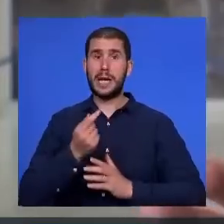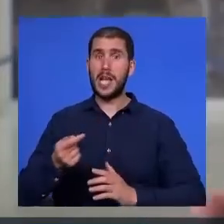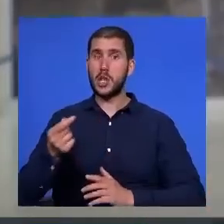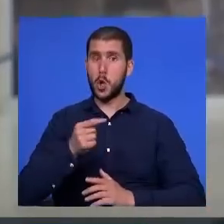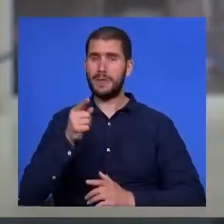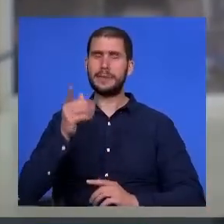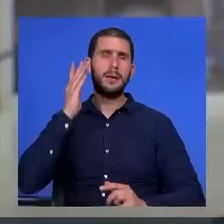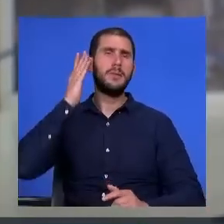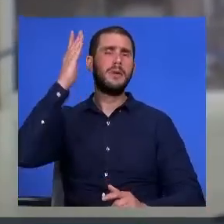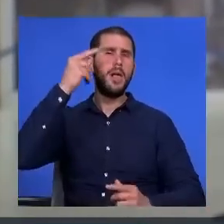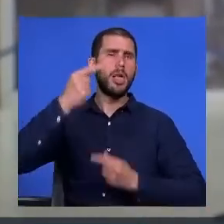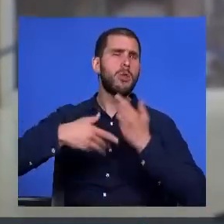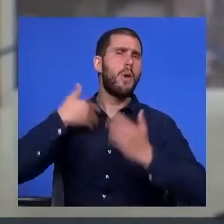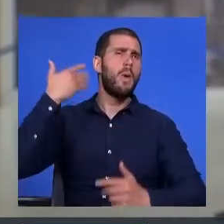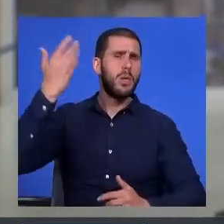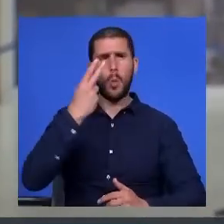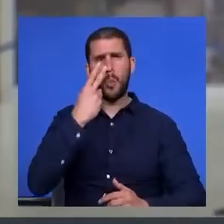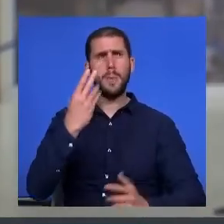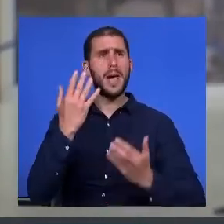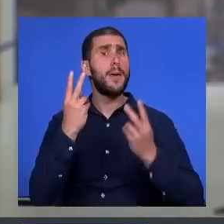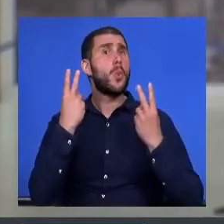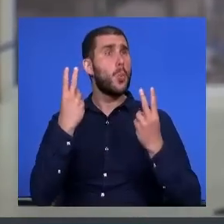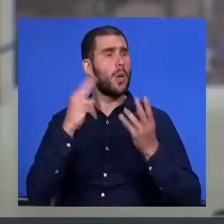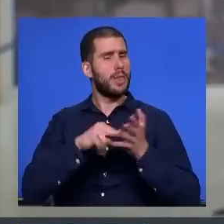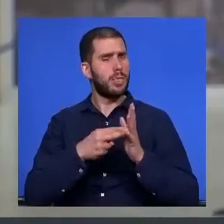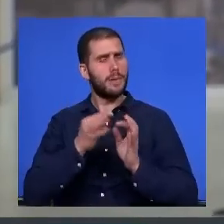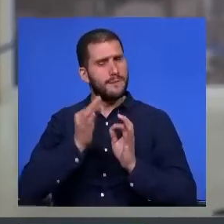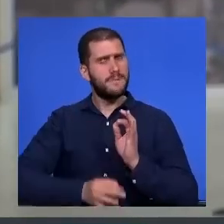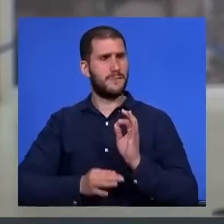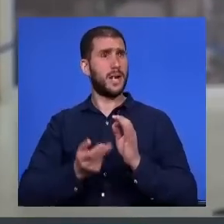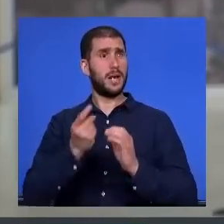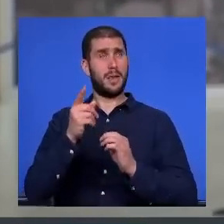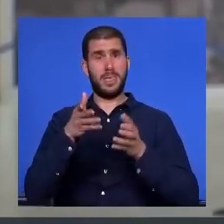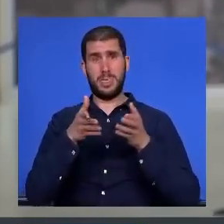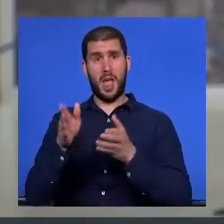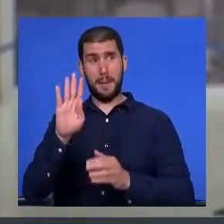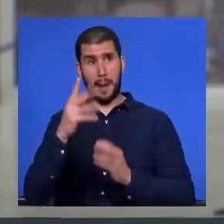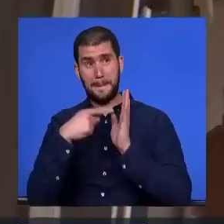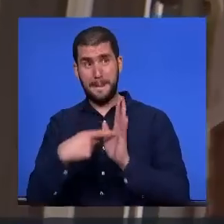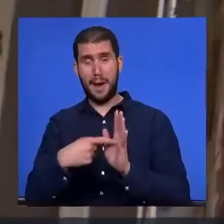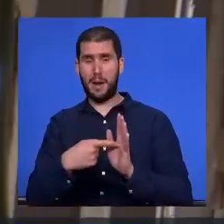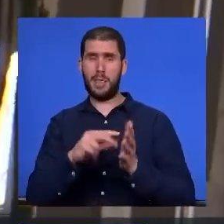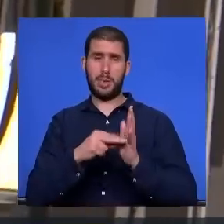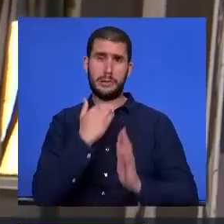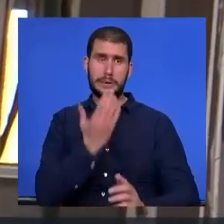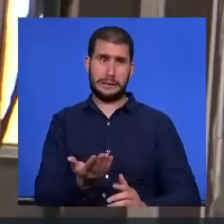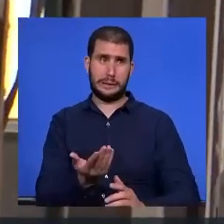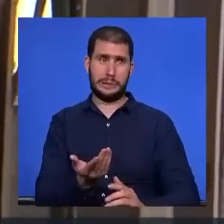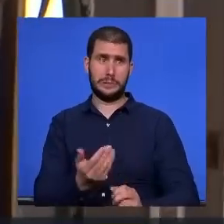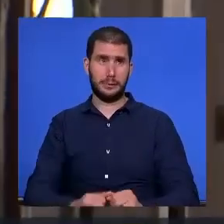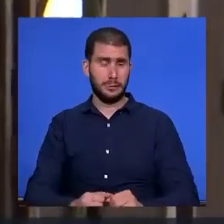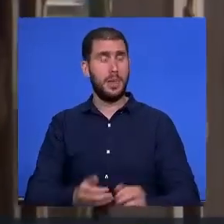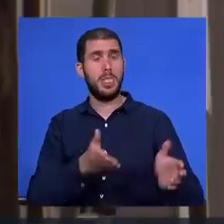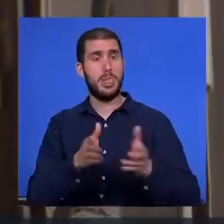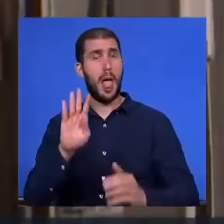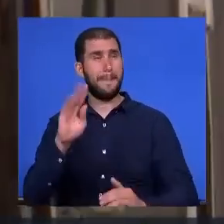הוא לדורות. ואז אנחנו רואים את זה עד כמה זה חשוב לתכנן כמו שצריך, ונחל בקע מראה איך לא לתכנן. נחל בקע